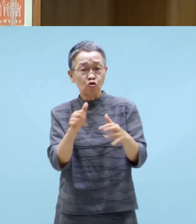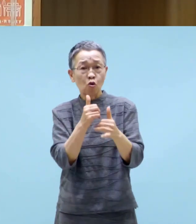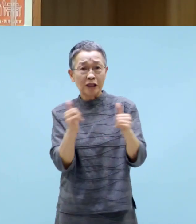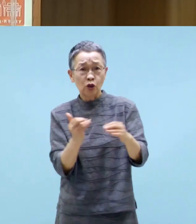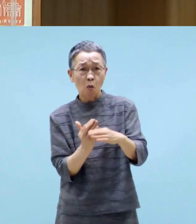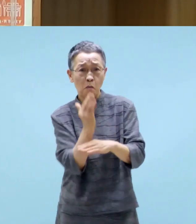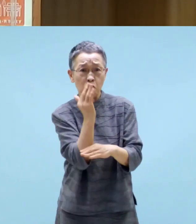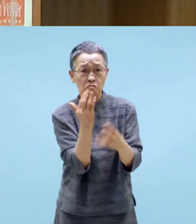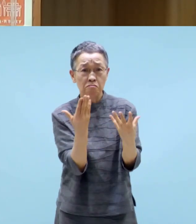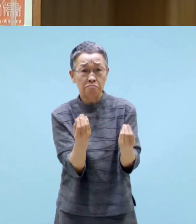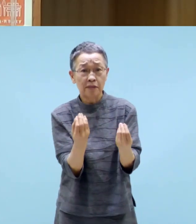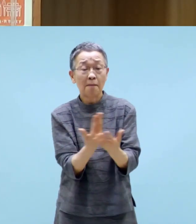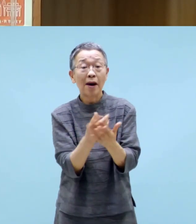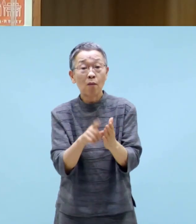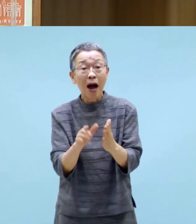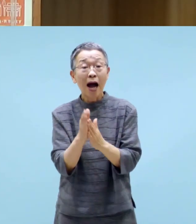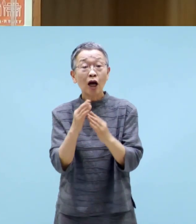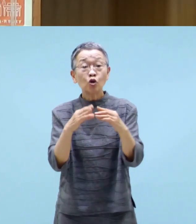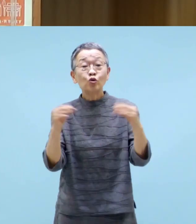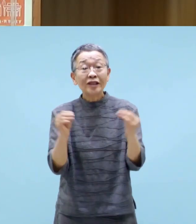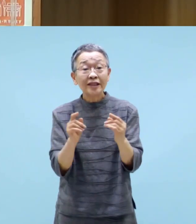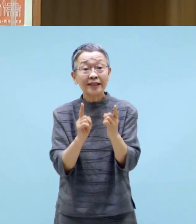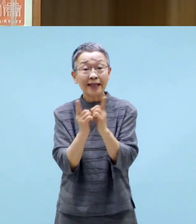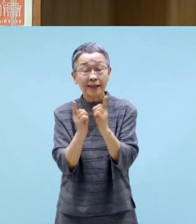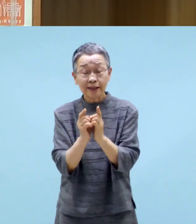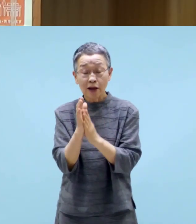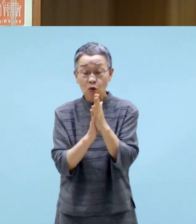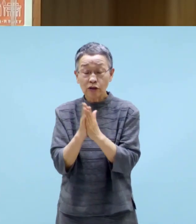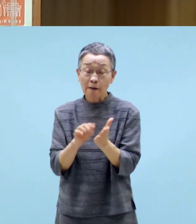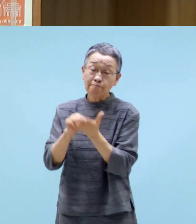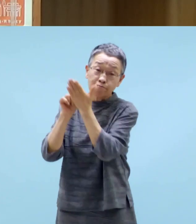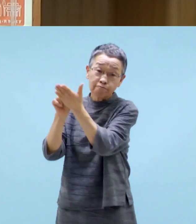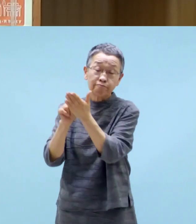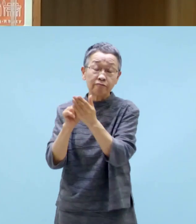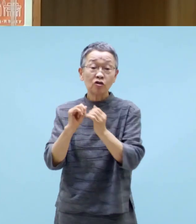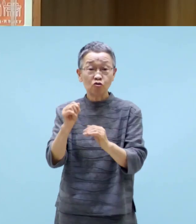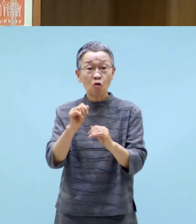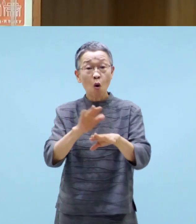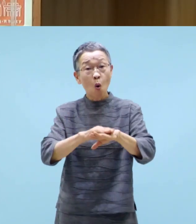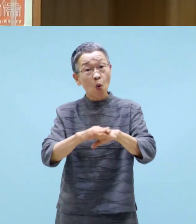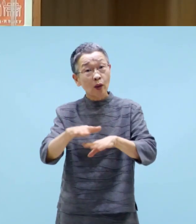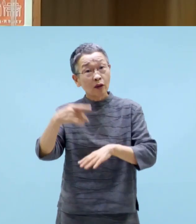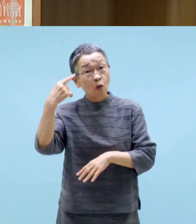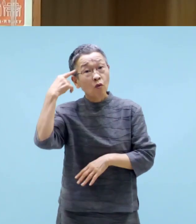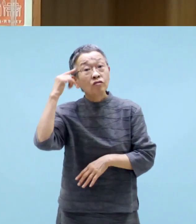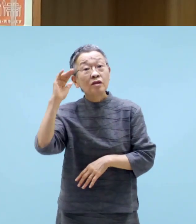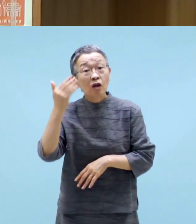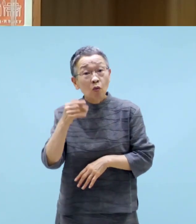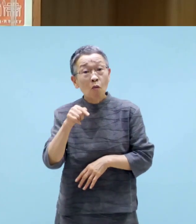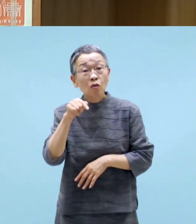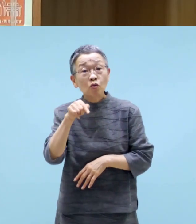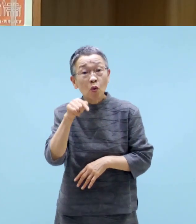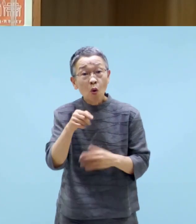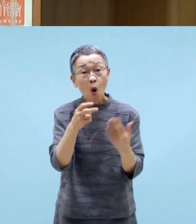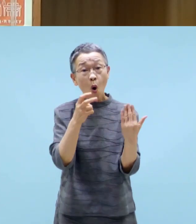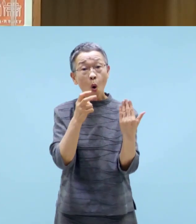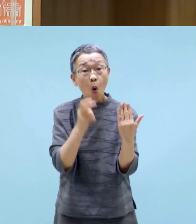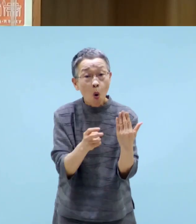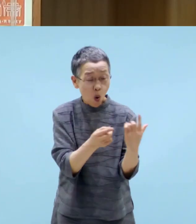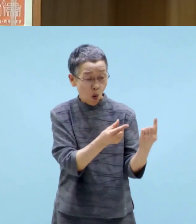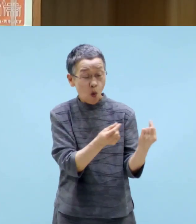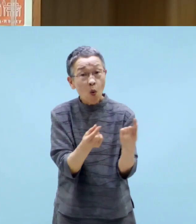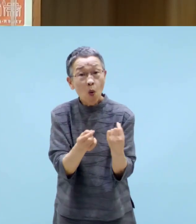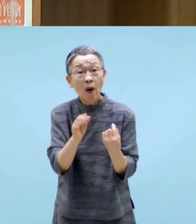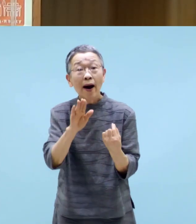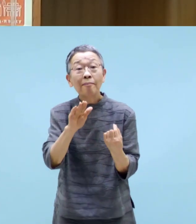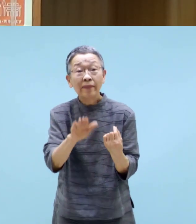った場合に国への要請を、検討するという形だと思うんですけれども、これはその法の立て付け上、そうい